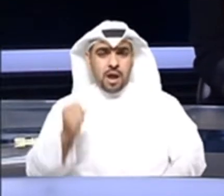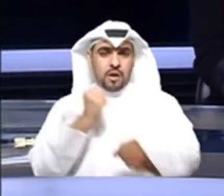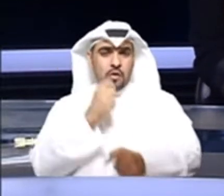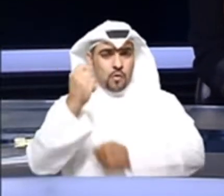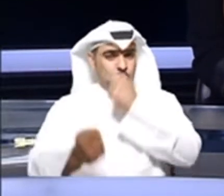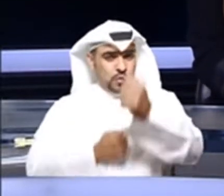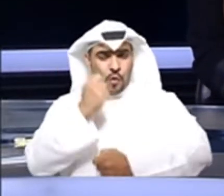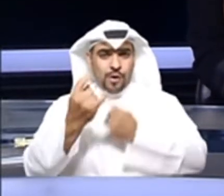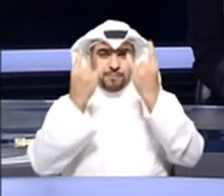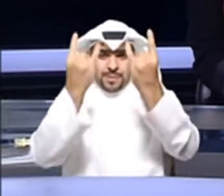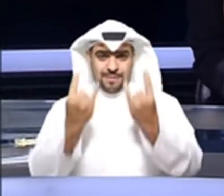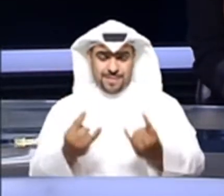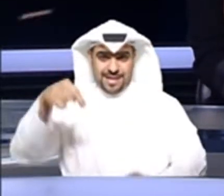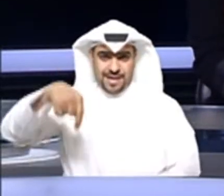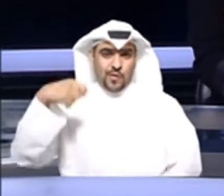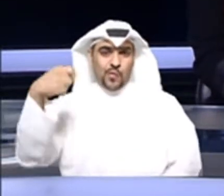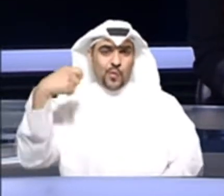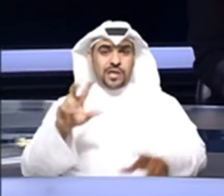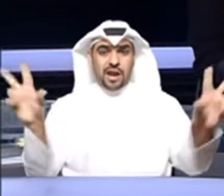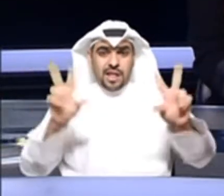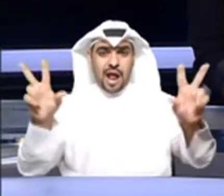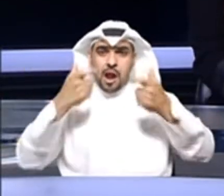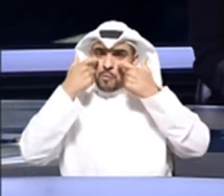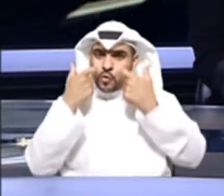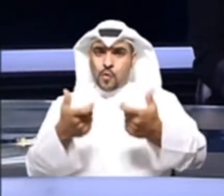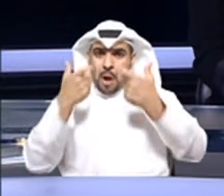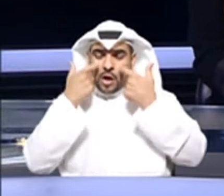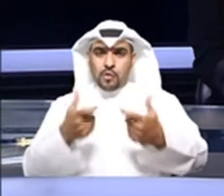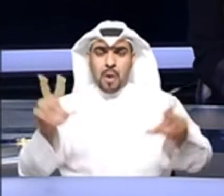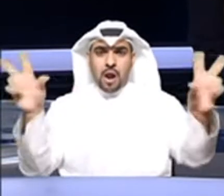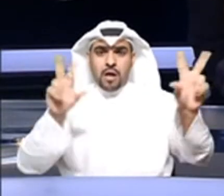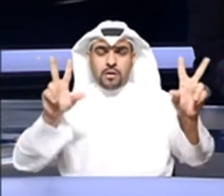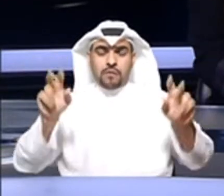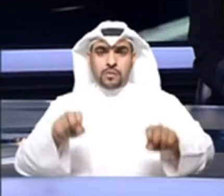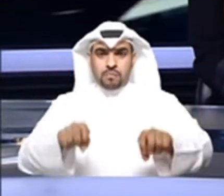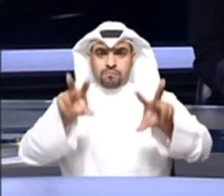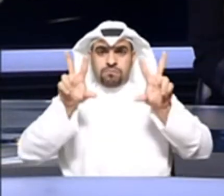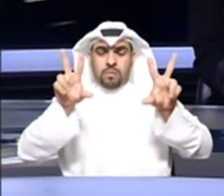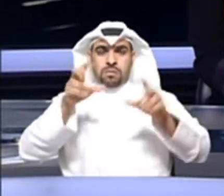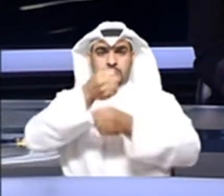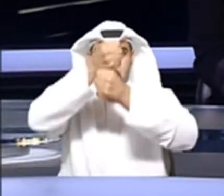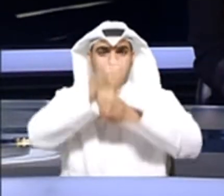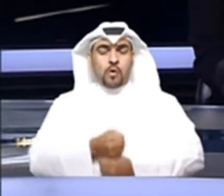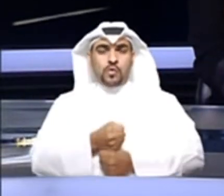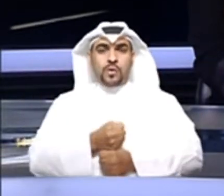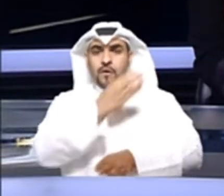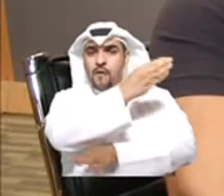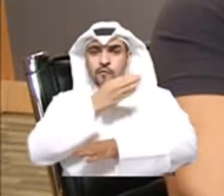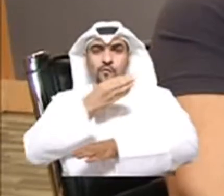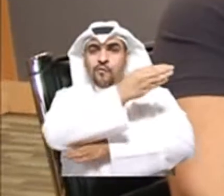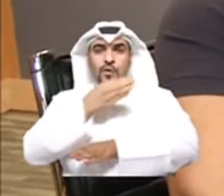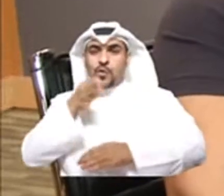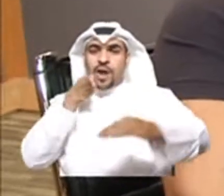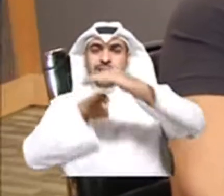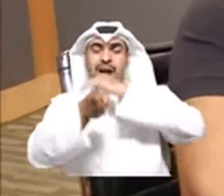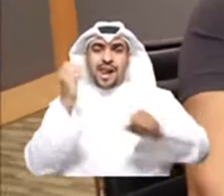شهر الصيام، إذ يحرصون على إتمام عملهم على أكمل وجه وتناول الإفطار في مقر عملهم. هذه